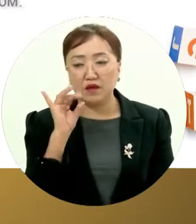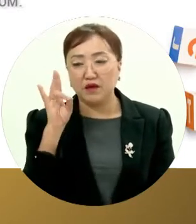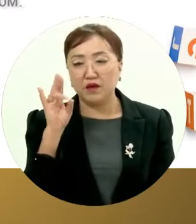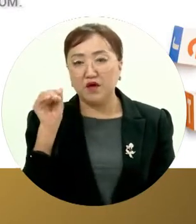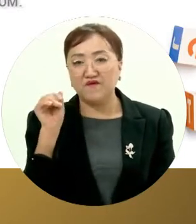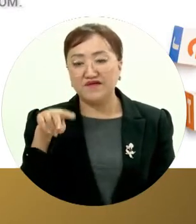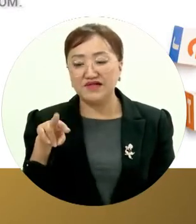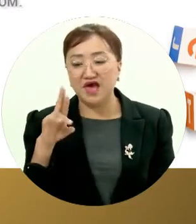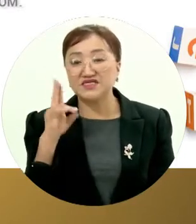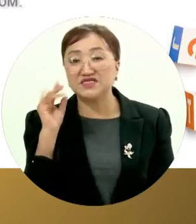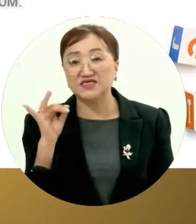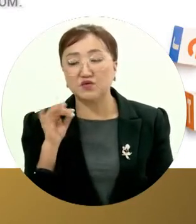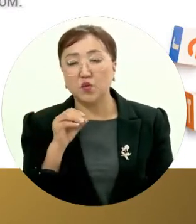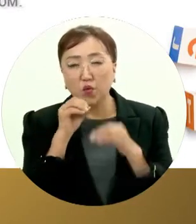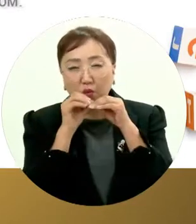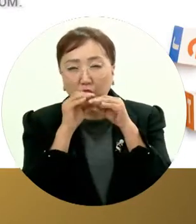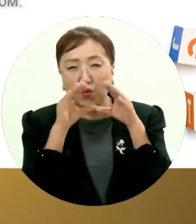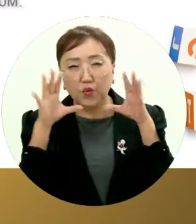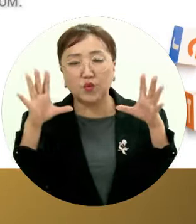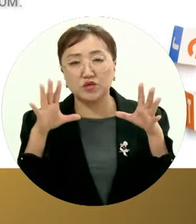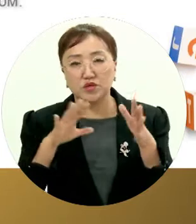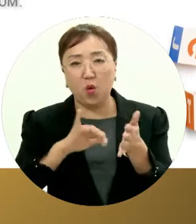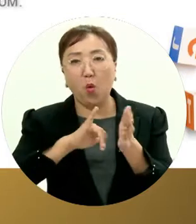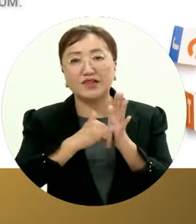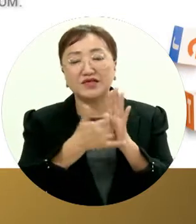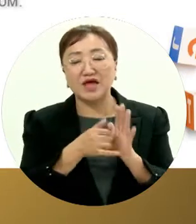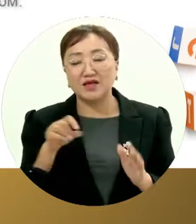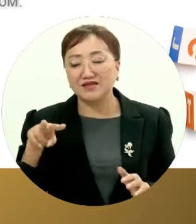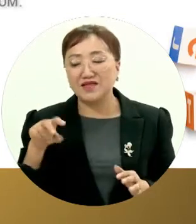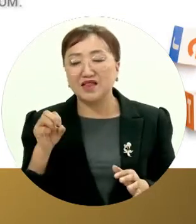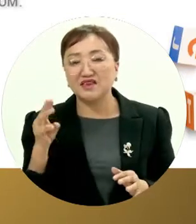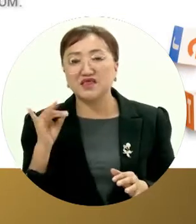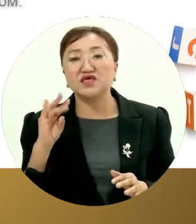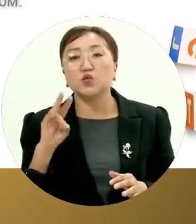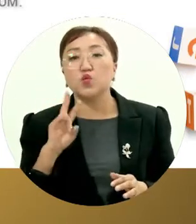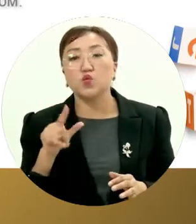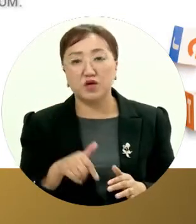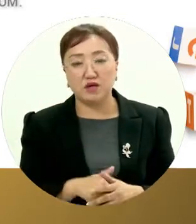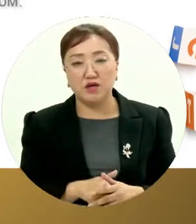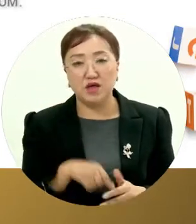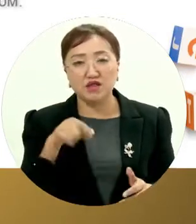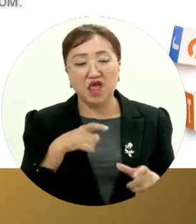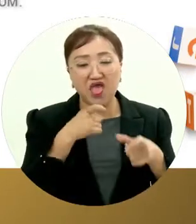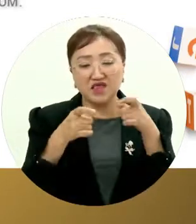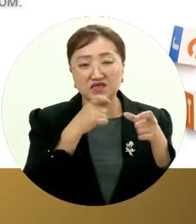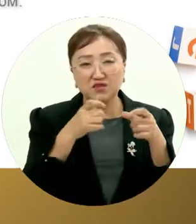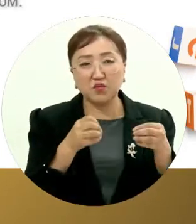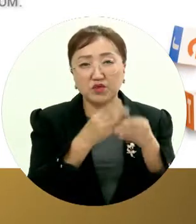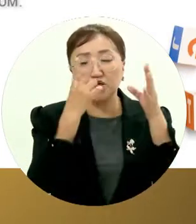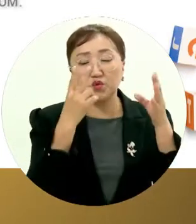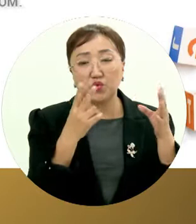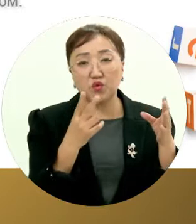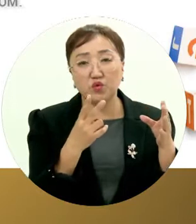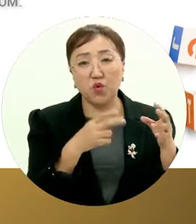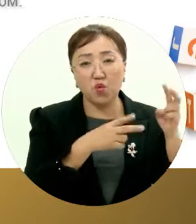За инфляц нь үлээх, хөөрөгдөх гэсэн утгатай латин үг. Бөгөөд энэ нь эдийн засагт бүтээгдэхүүн үйлчилгээний